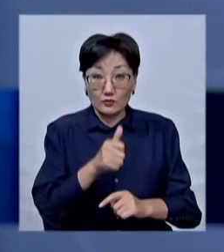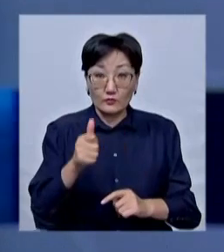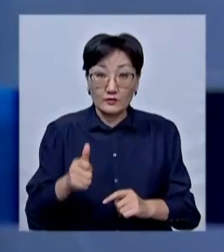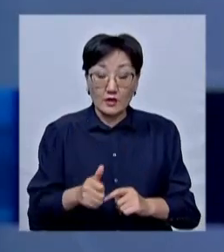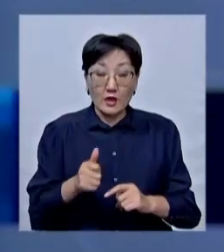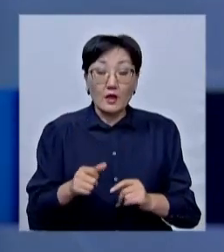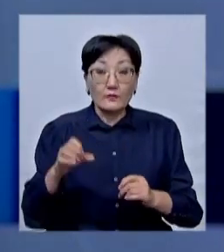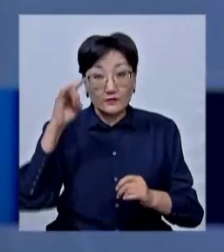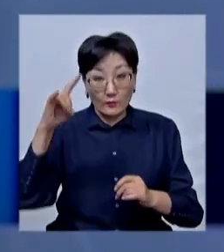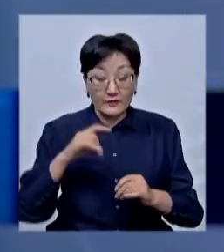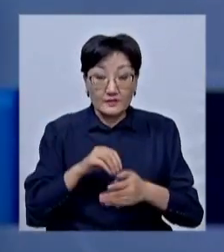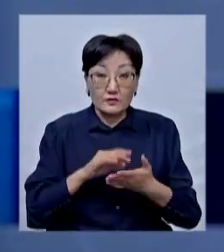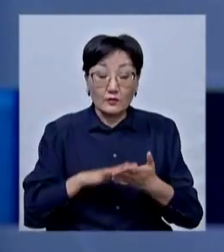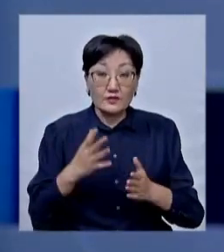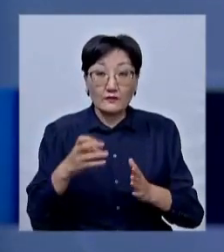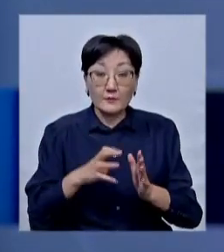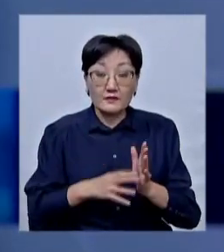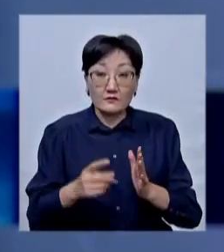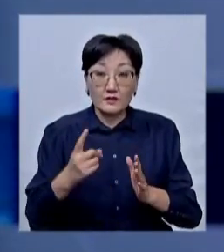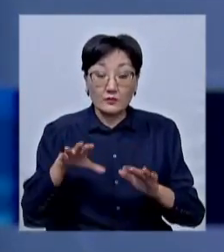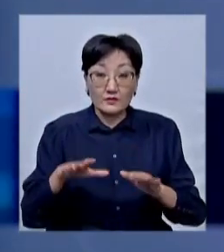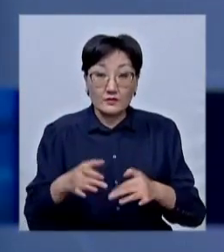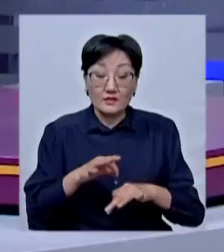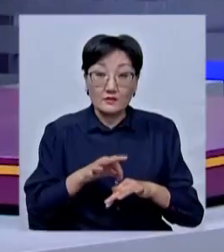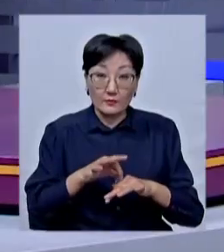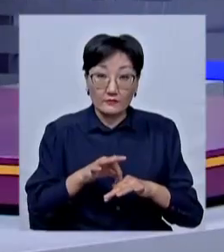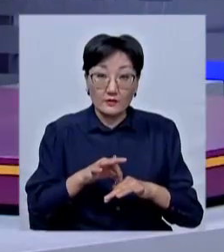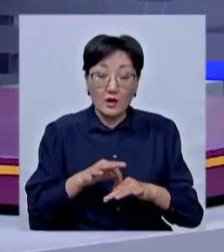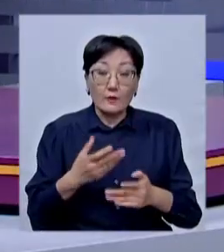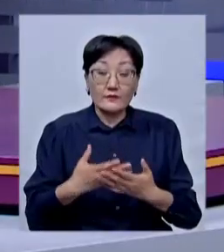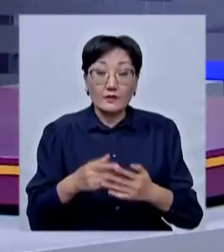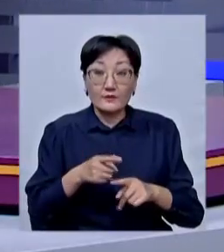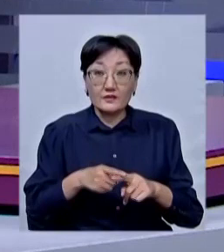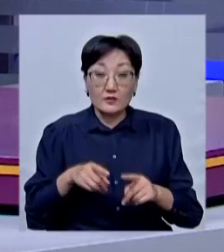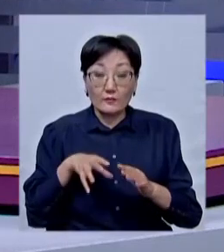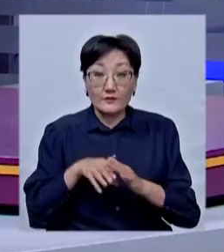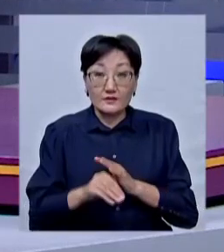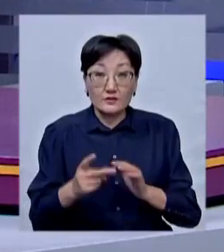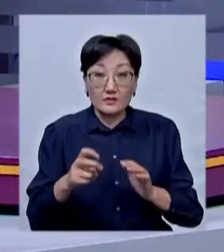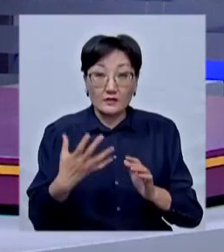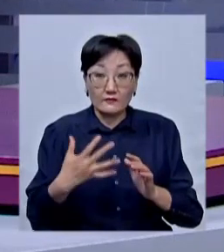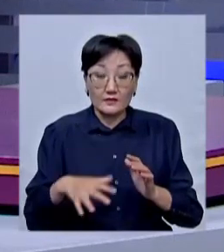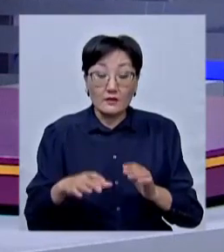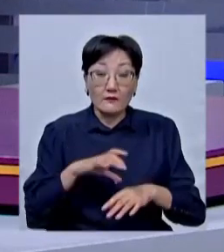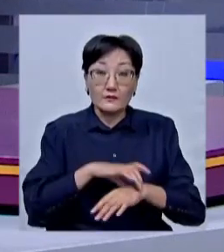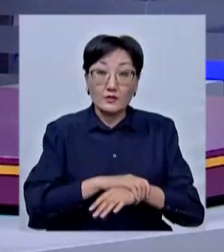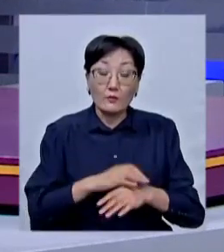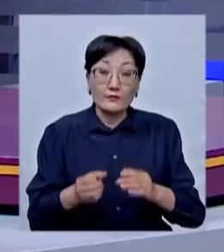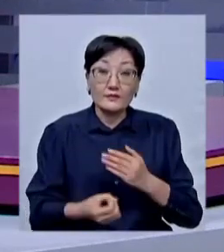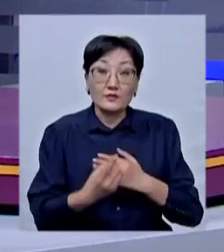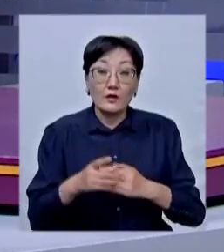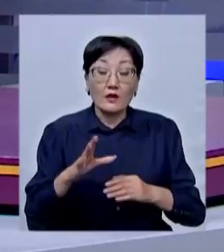часа в стране зафиксирован 591 случай заболевания. Почти половина из них, 250 фактов,